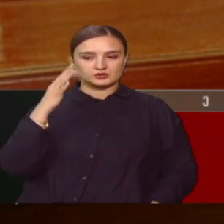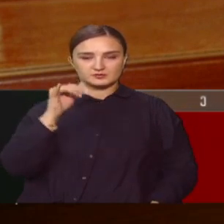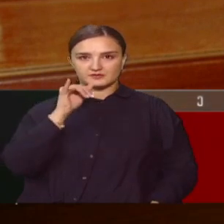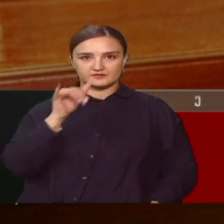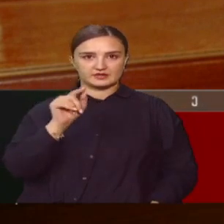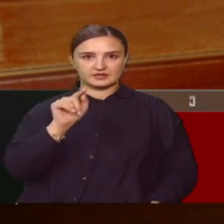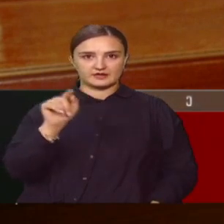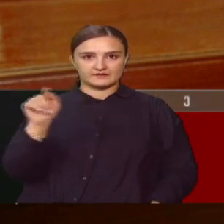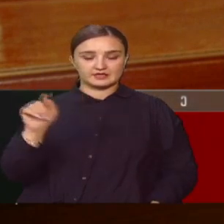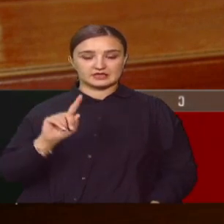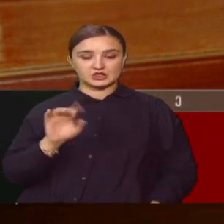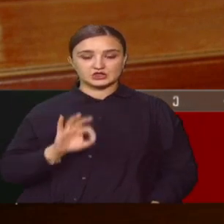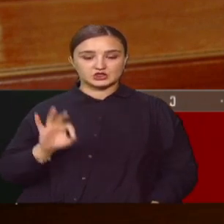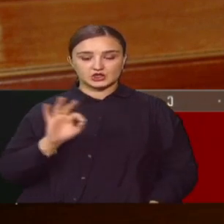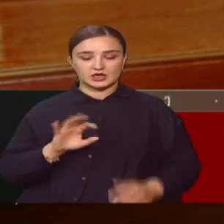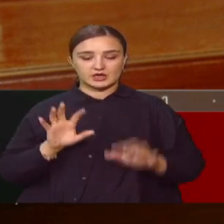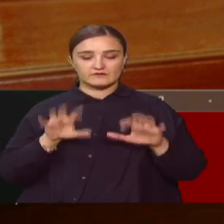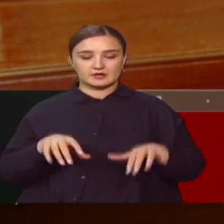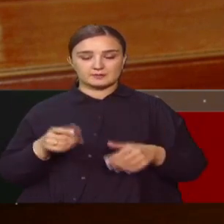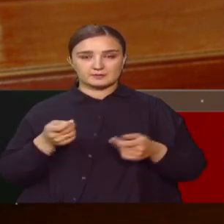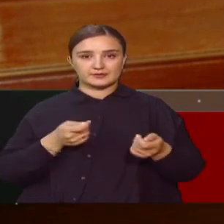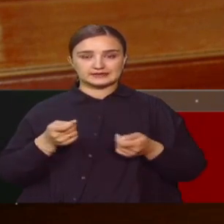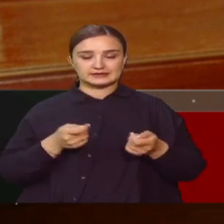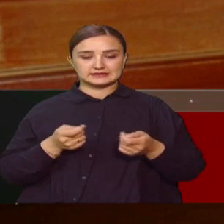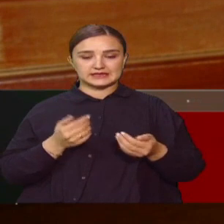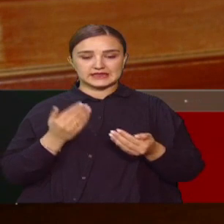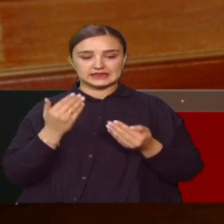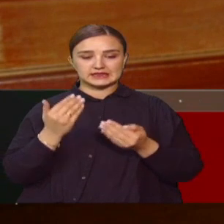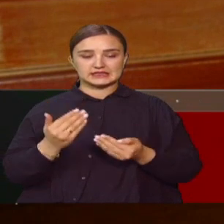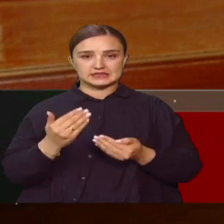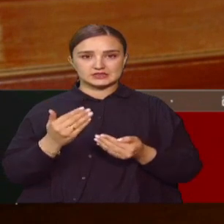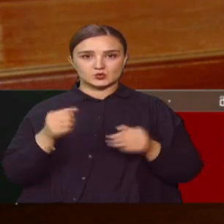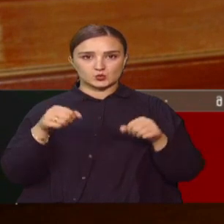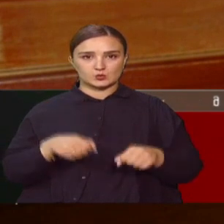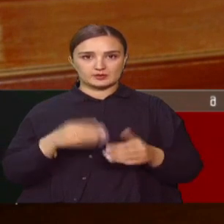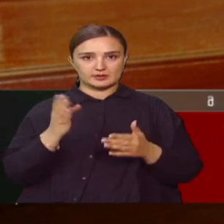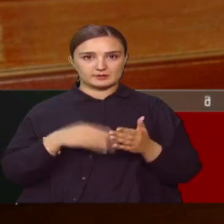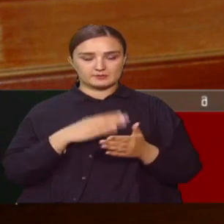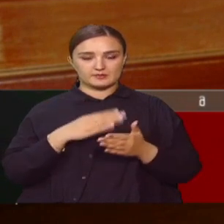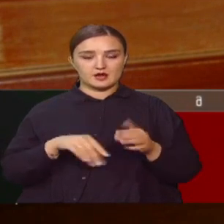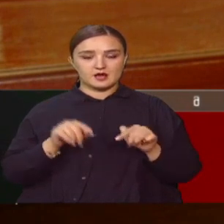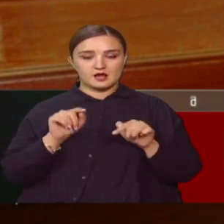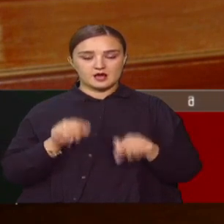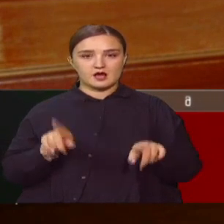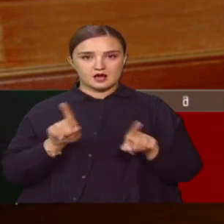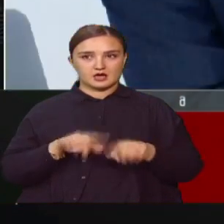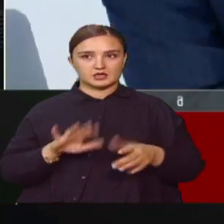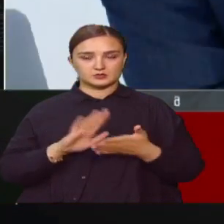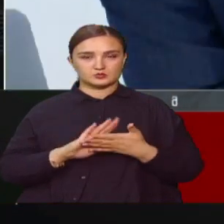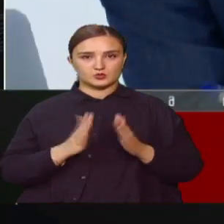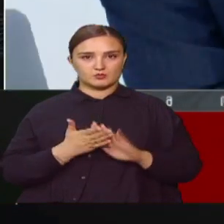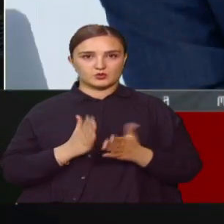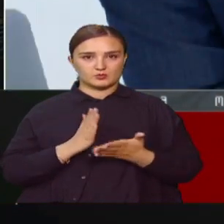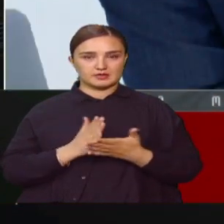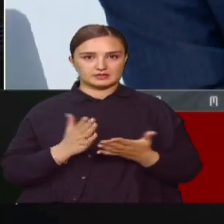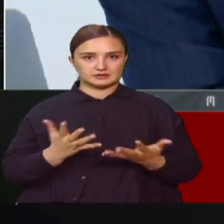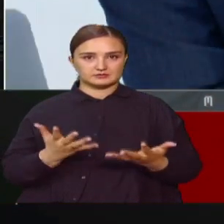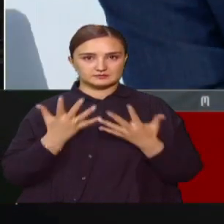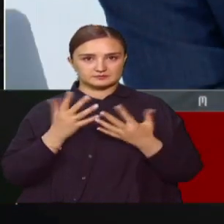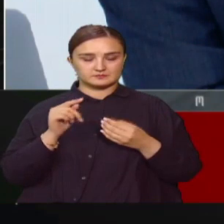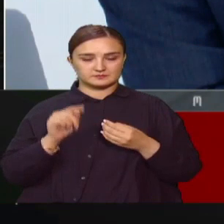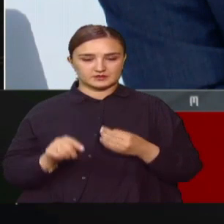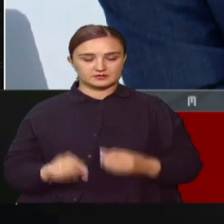რა შეეხება პრეზიდენტის იმპიჩმენტს, იმიტომ ეს ალბათ შემდეგი კითხვა იქნება. Გასაკვირველია. Აქაც სურათი ნათელი არის. დიახ,